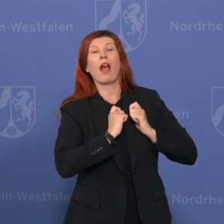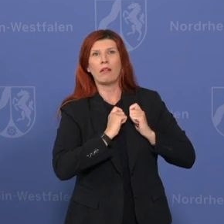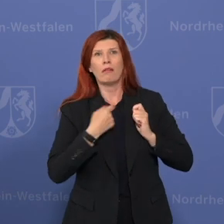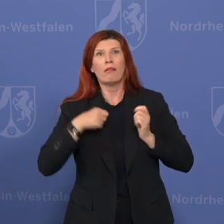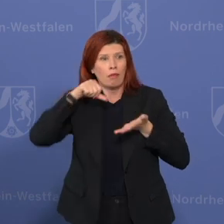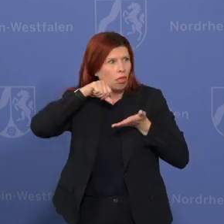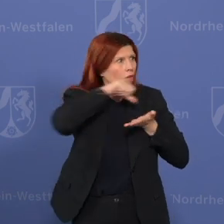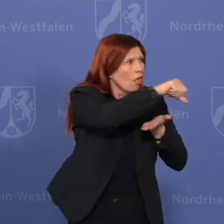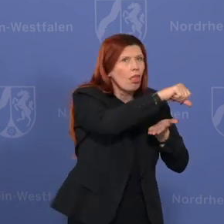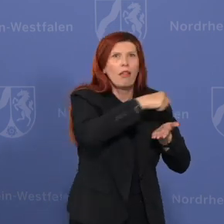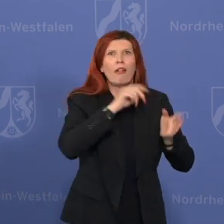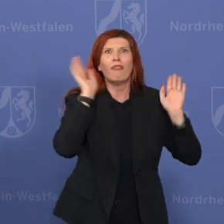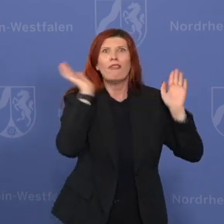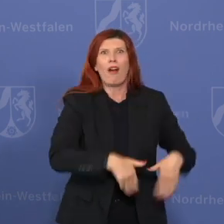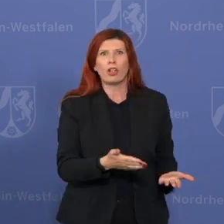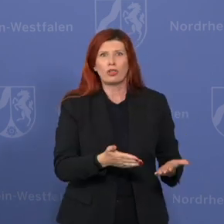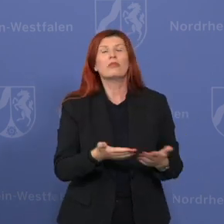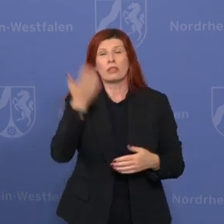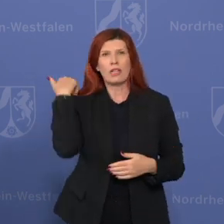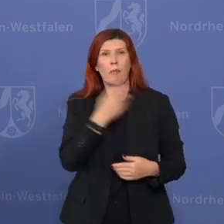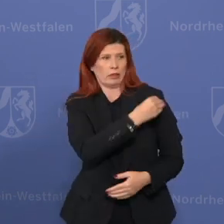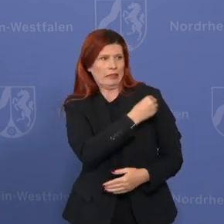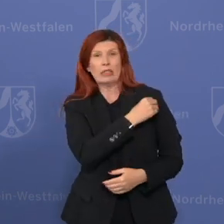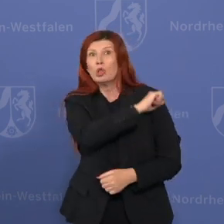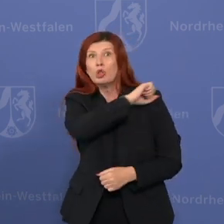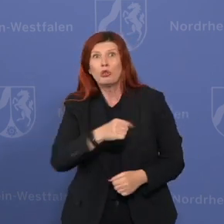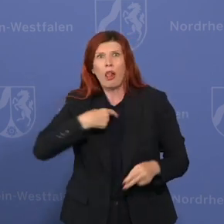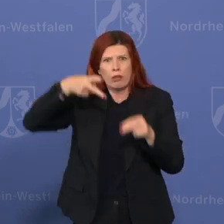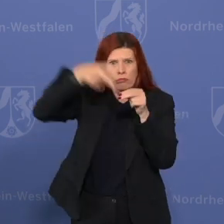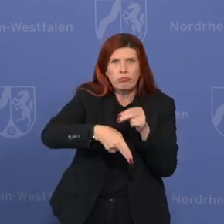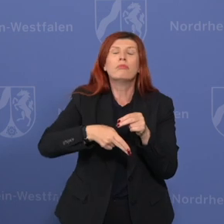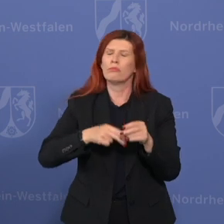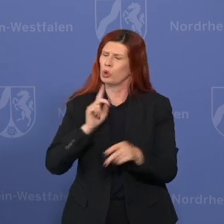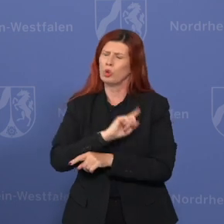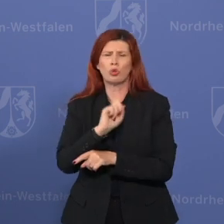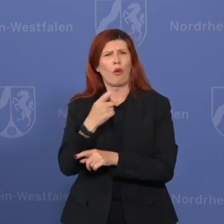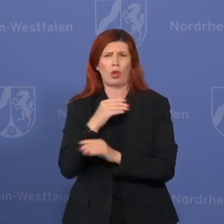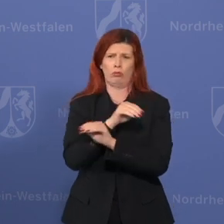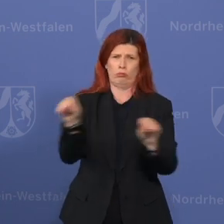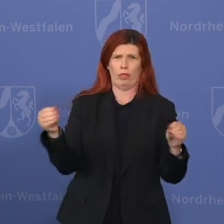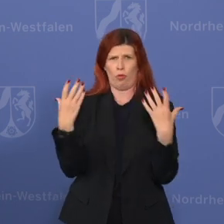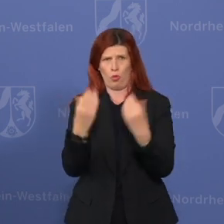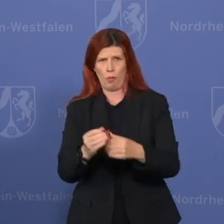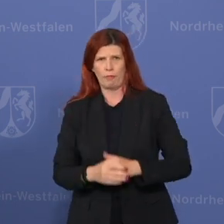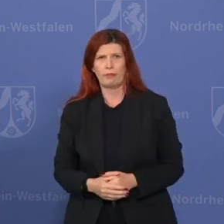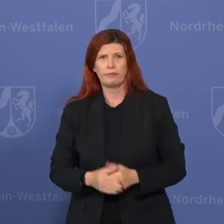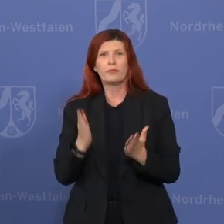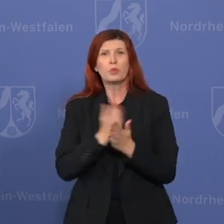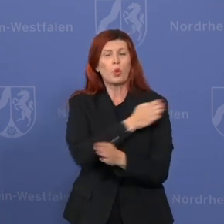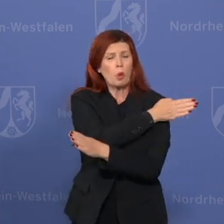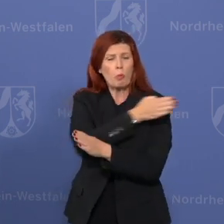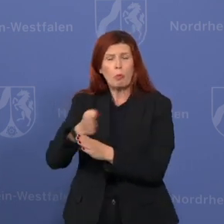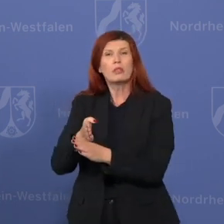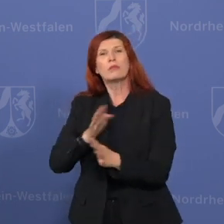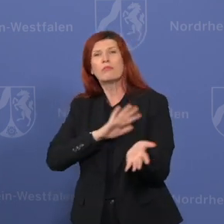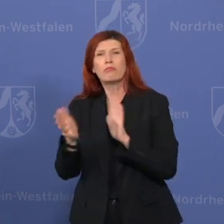Sie zusammen mit meinem Kollegen Innenminister Herbert Reul umfassend informiert. Inzwischen wurden mehr als 900